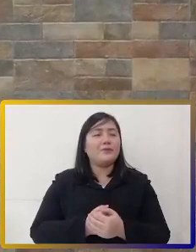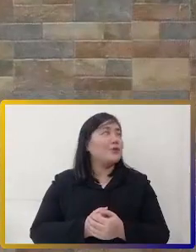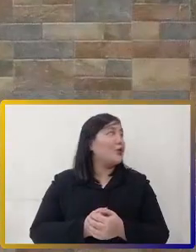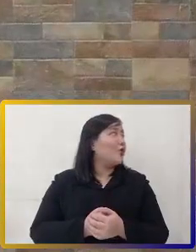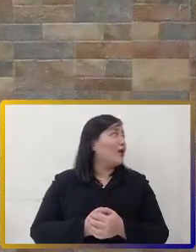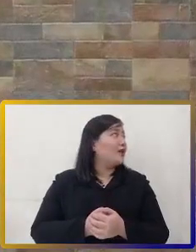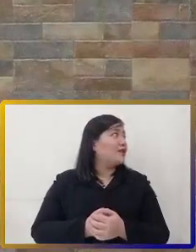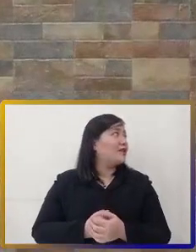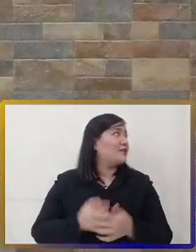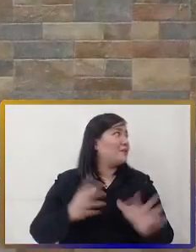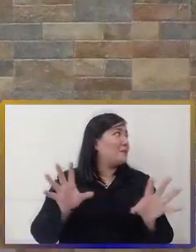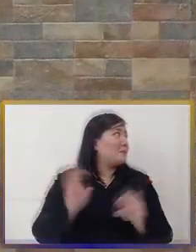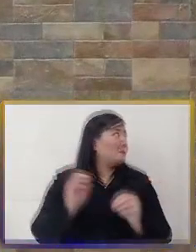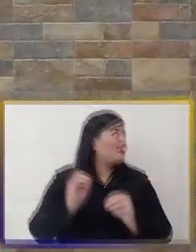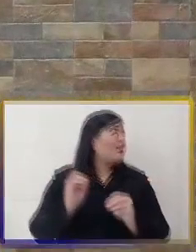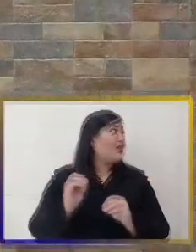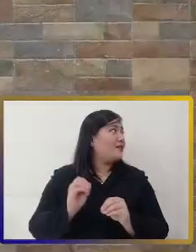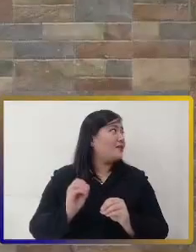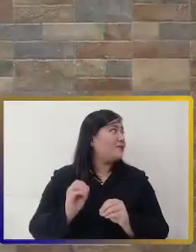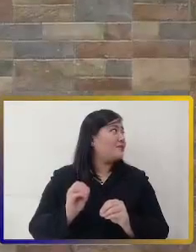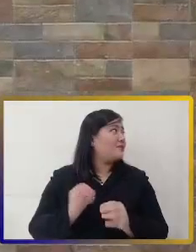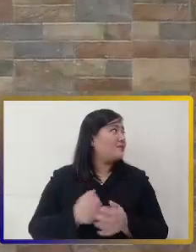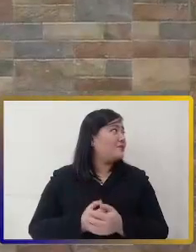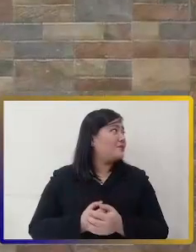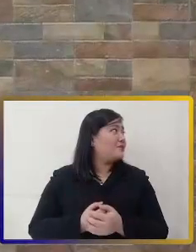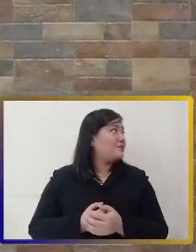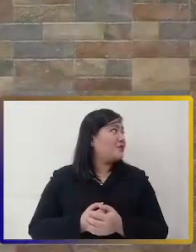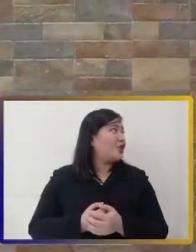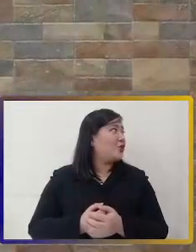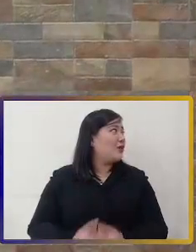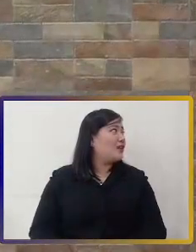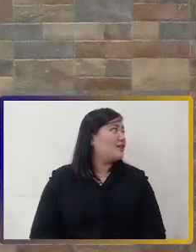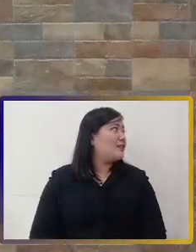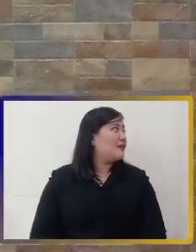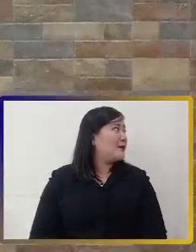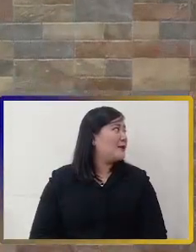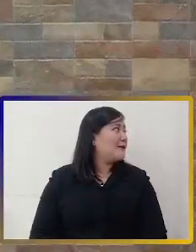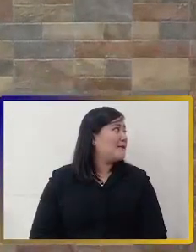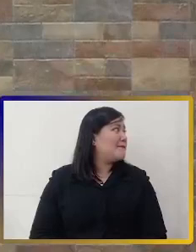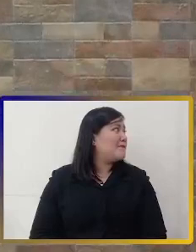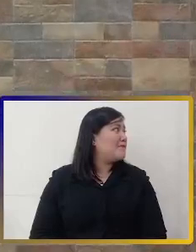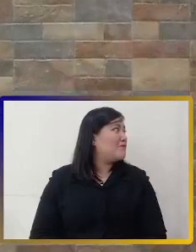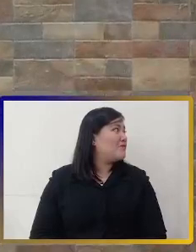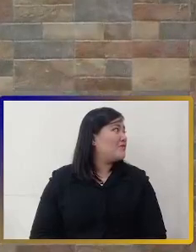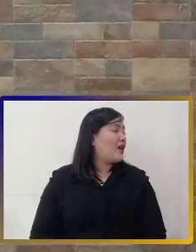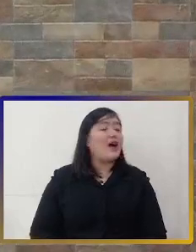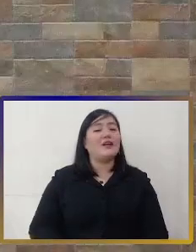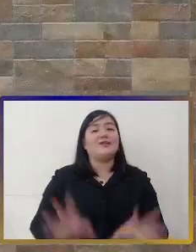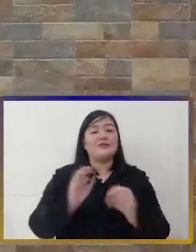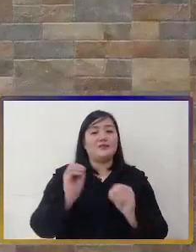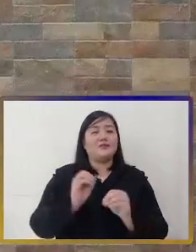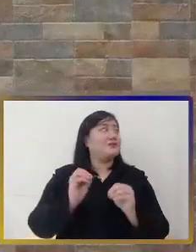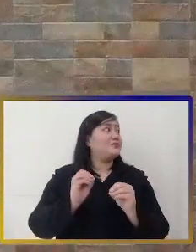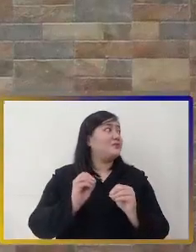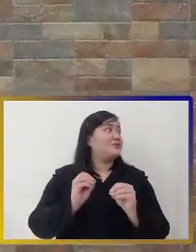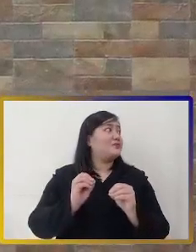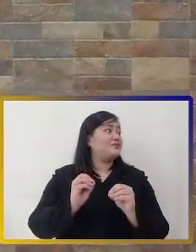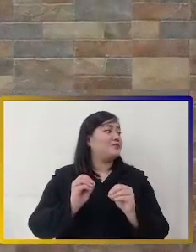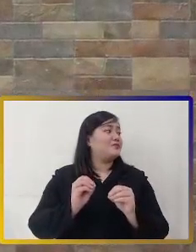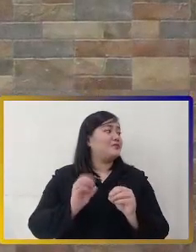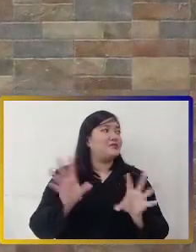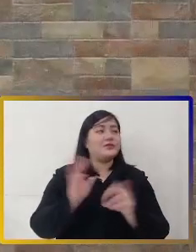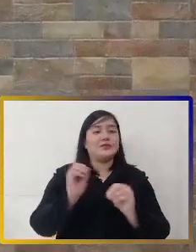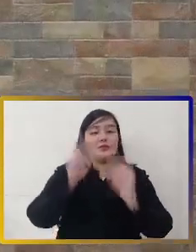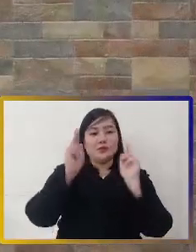Hesukristo. Maliwanag po yan. So yan po yung una sa mga historical test. I will build. Okay? So I